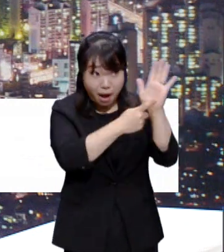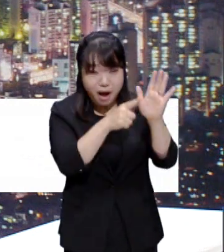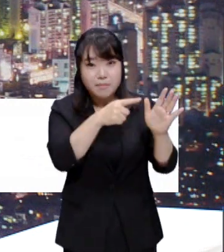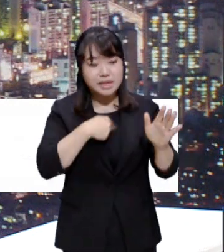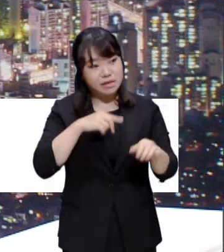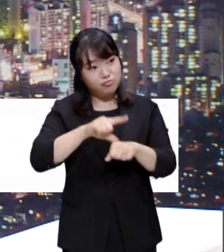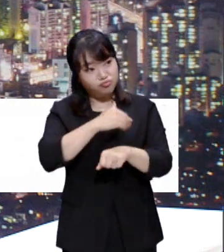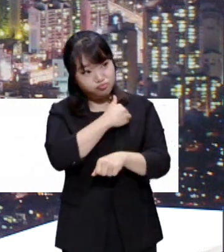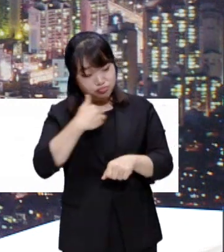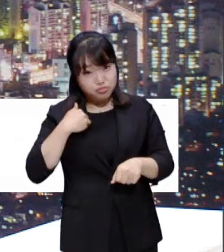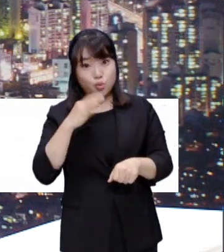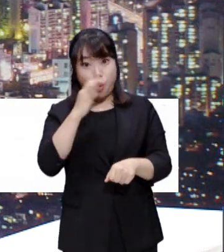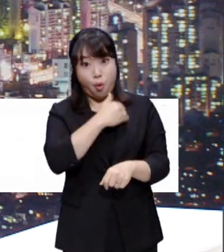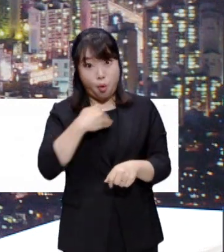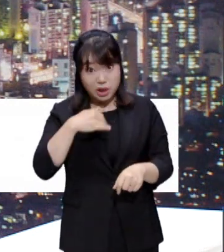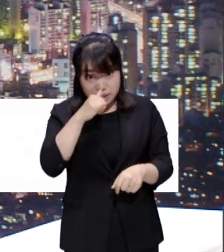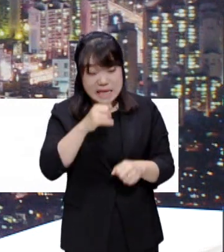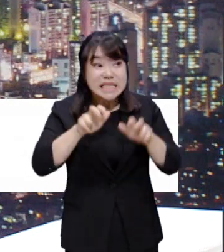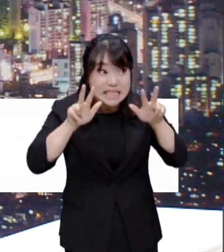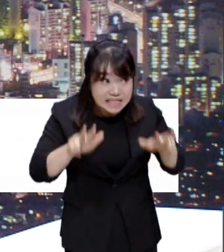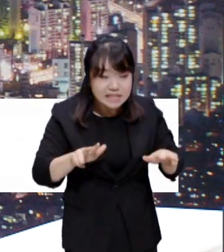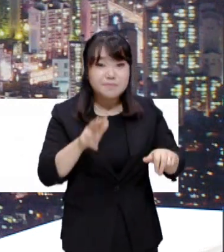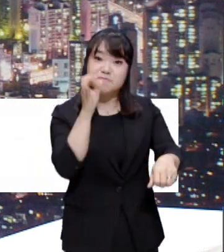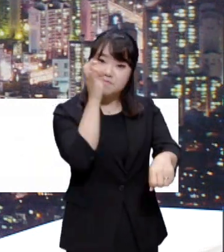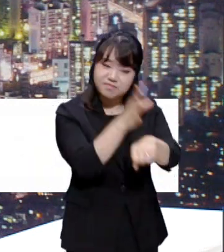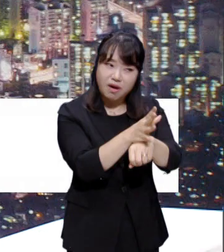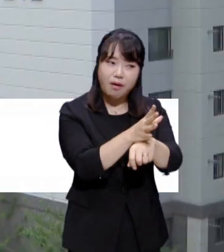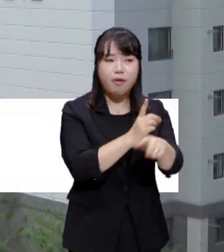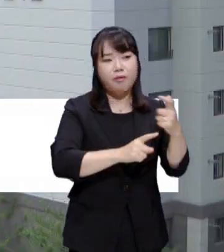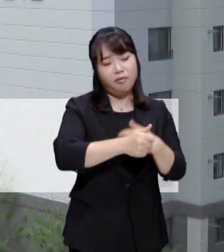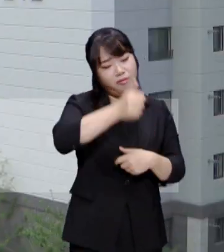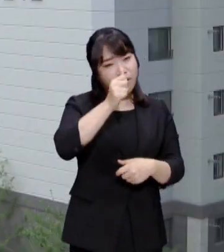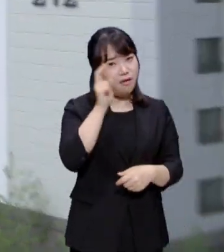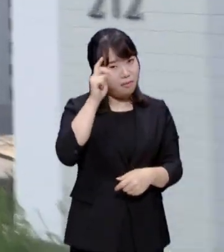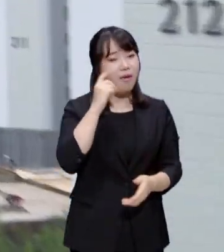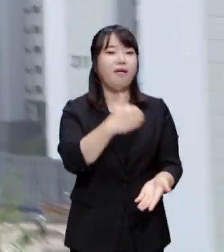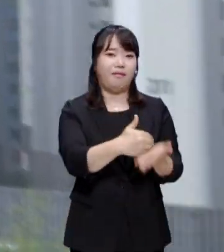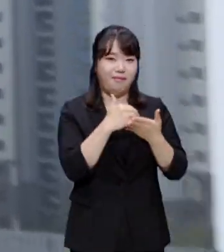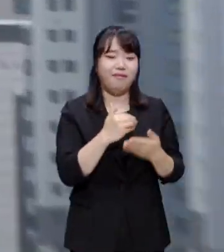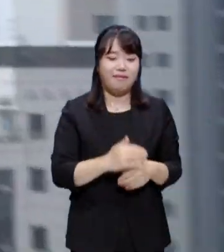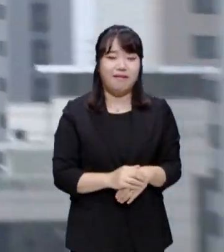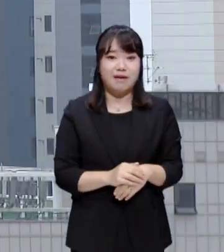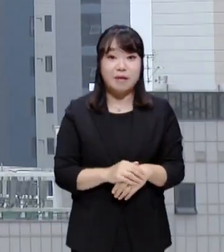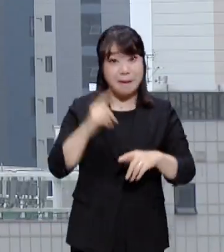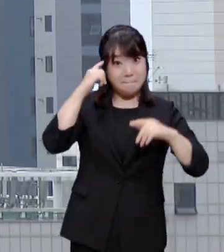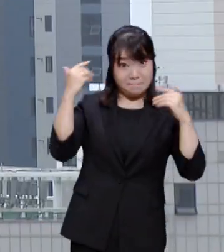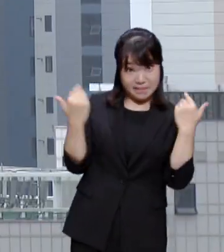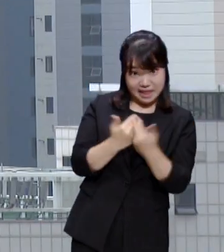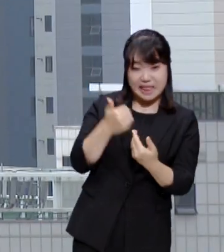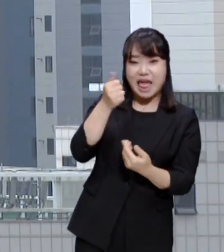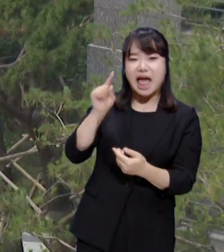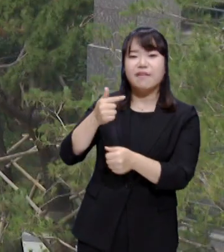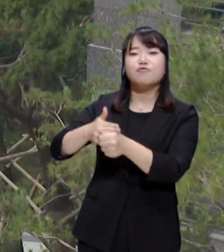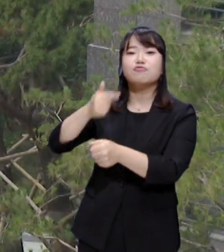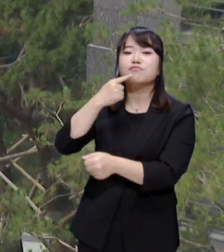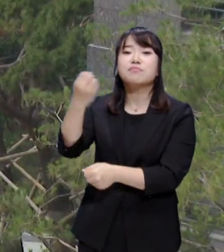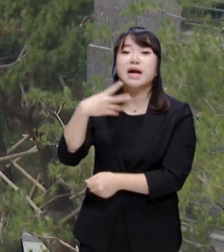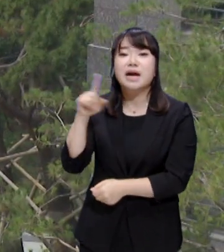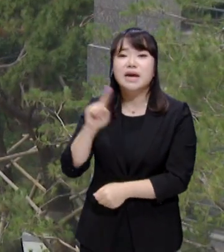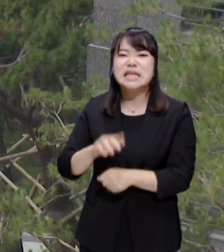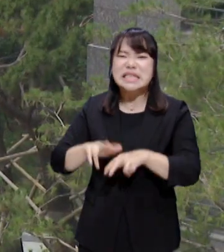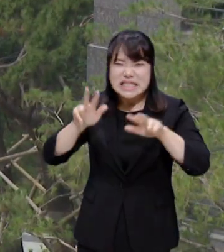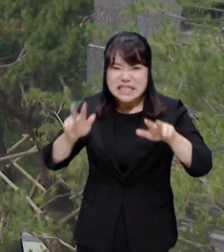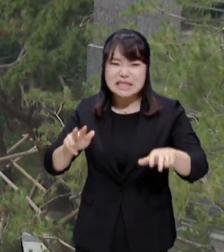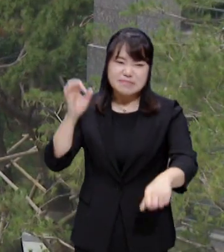된다 그러면은 오히려 지금 장만하는 것도 나쁘지는 않은 거죠. 반면 한문도 교수는 지금은 집을